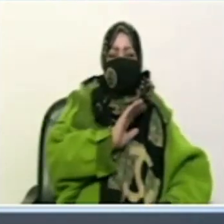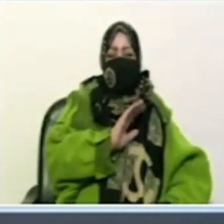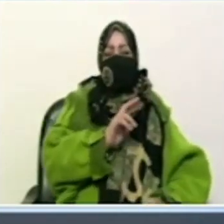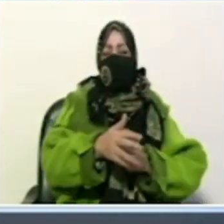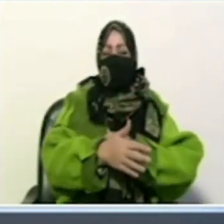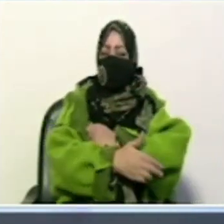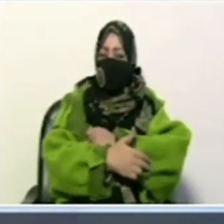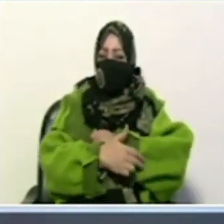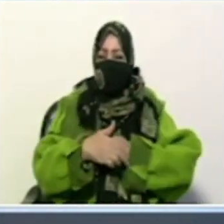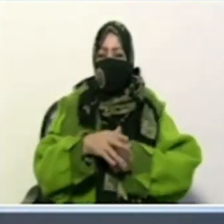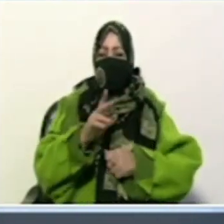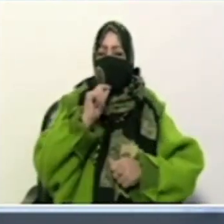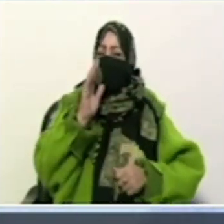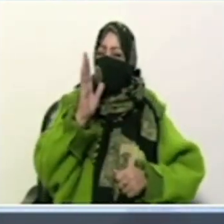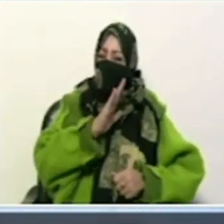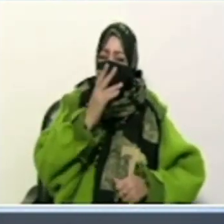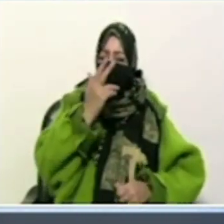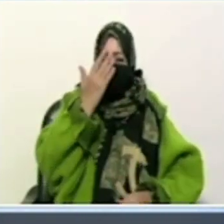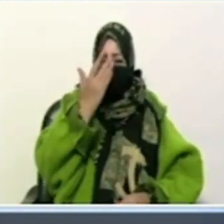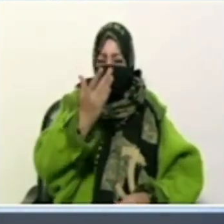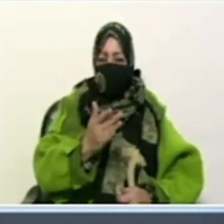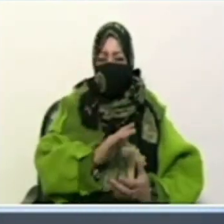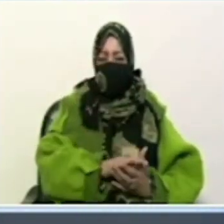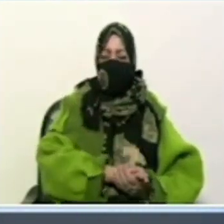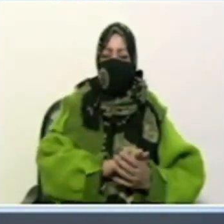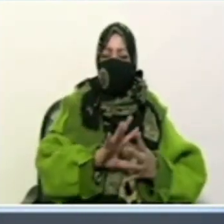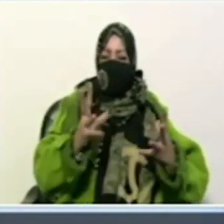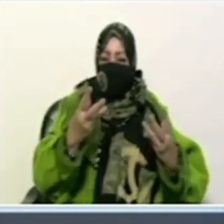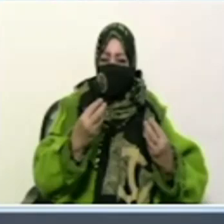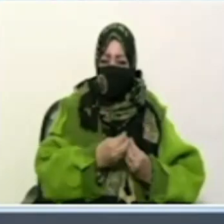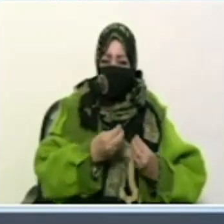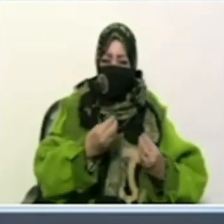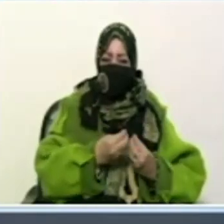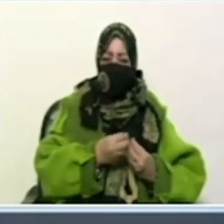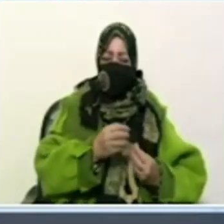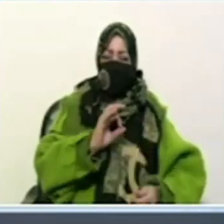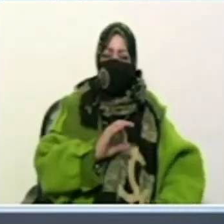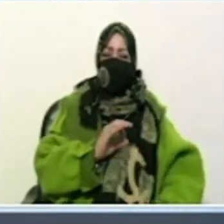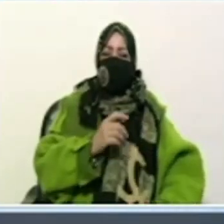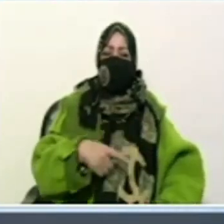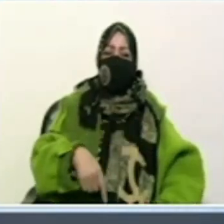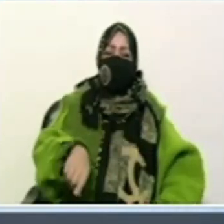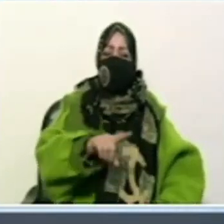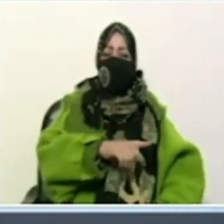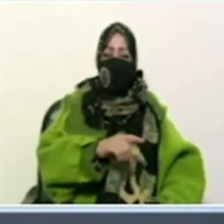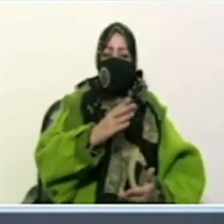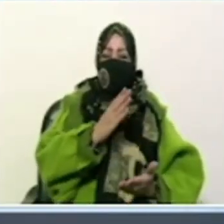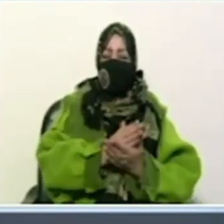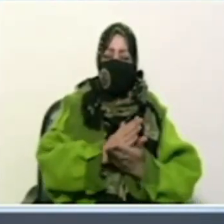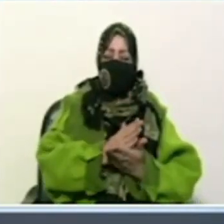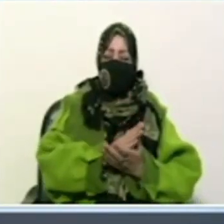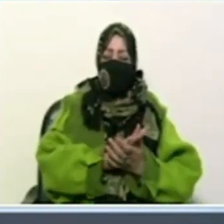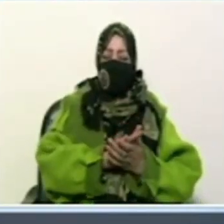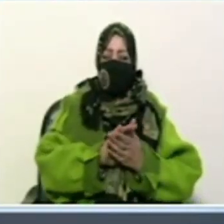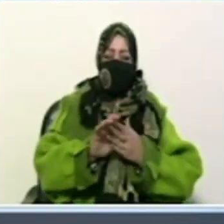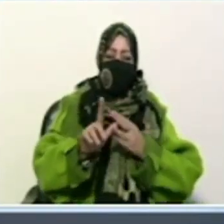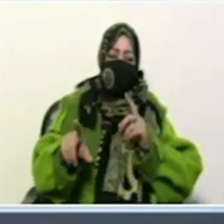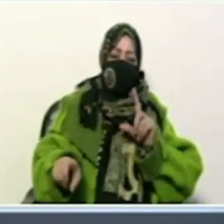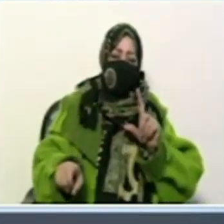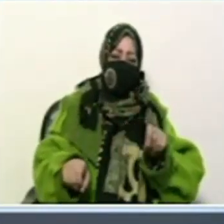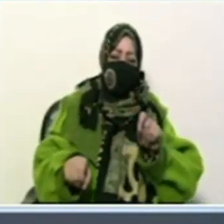لا يحدد له مثلا بالثلث أو أكثر ولا أقل، وإنما ما بحسب ما يتيسر له من